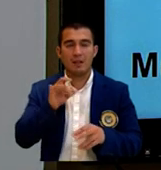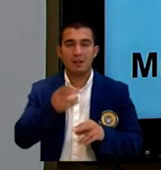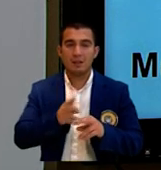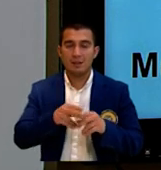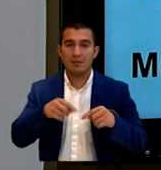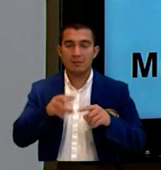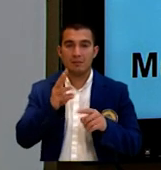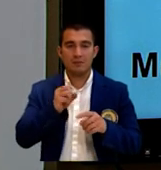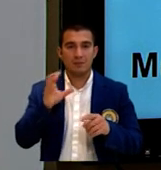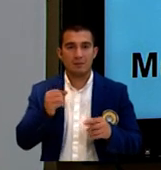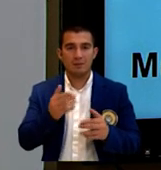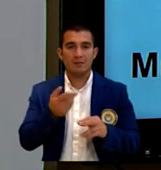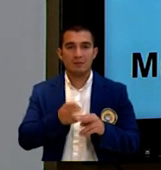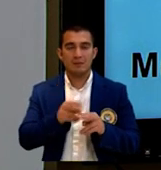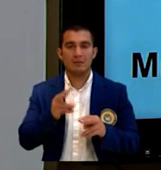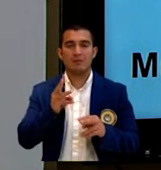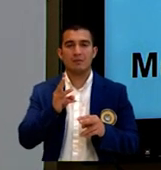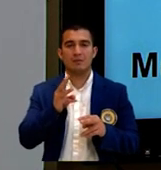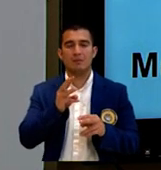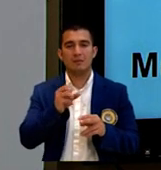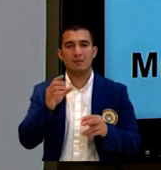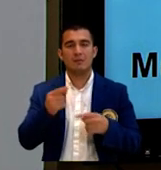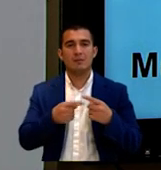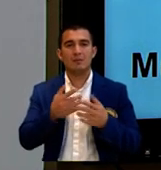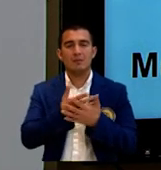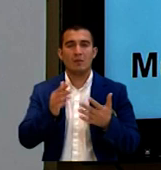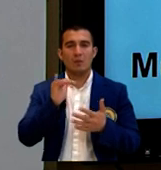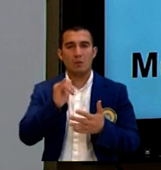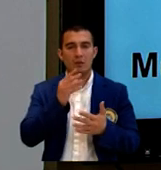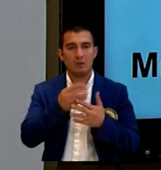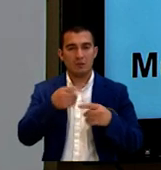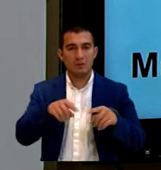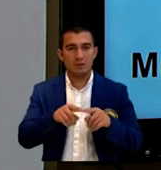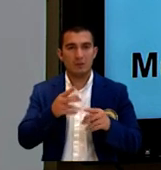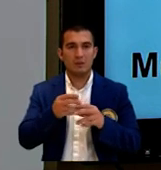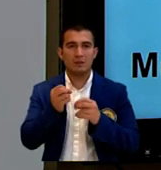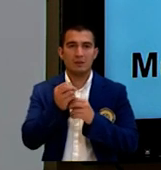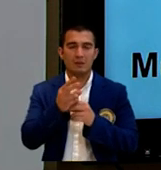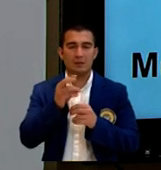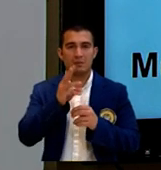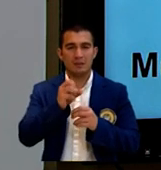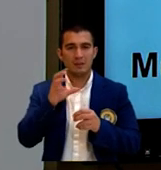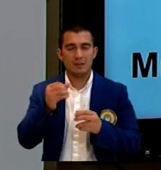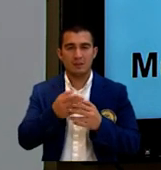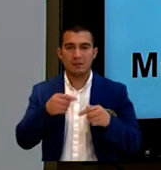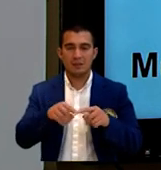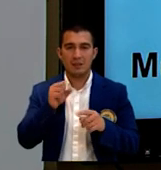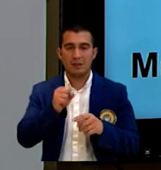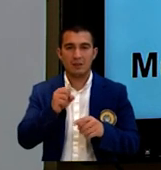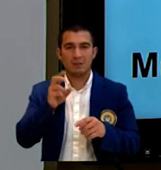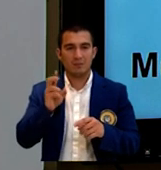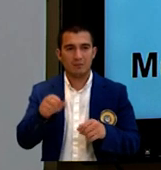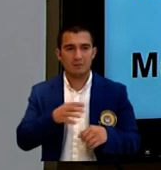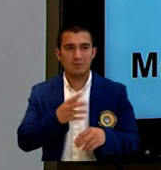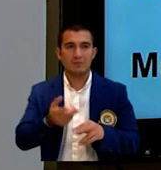asosiy birligi qilib kilogram taqsim mol qabul qilingan. Uglerod uchun 12 massa atom birligi teng bo'lganligi